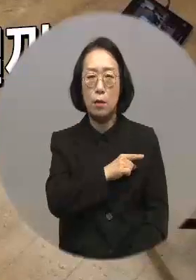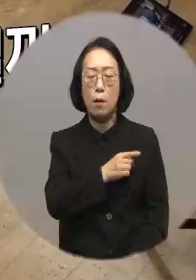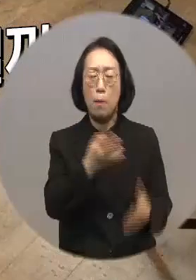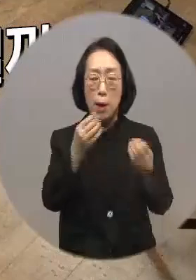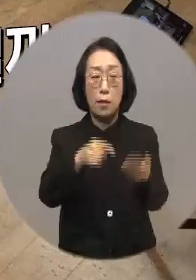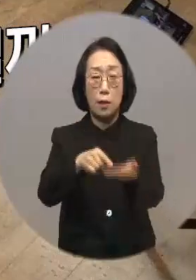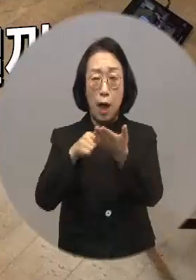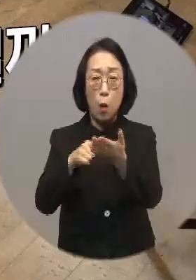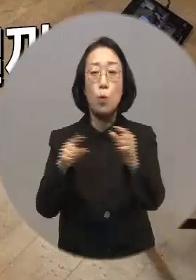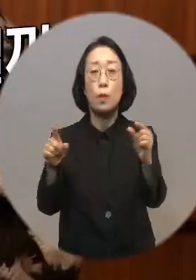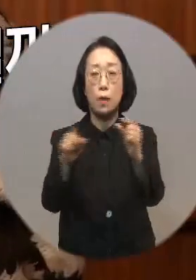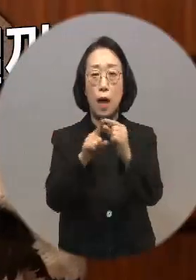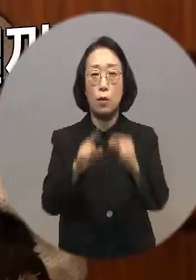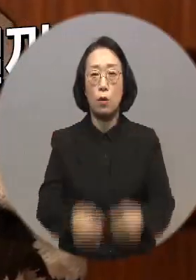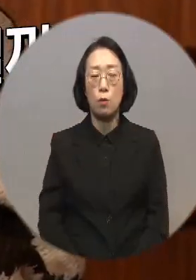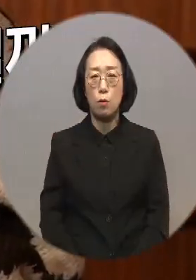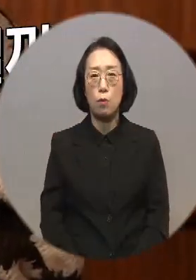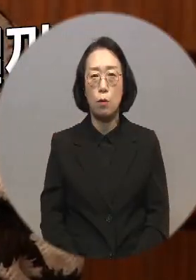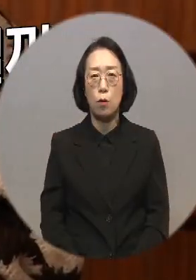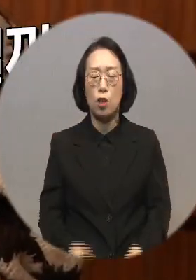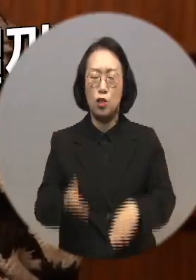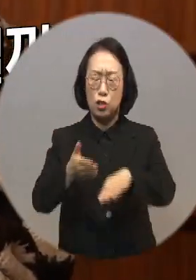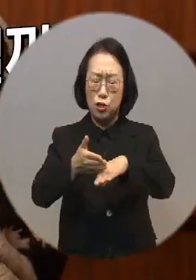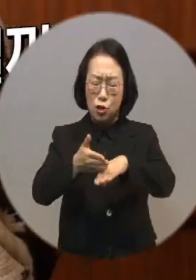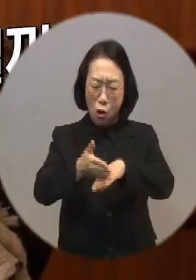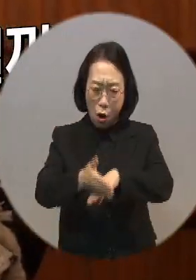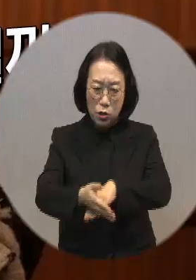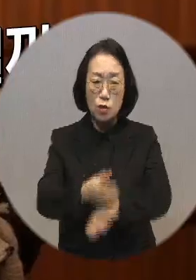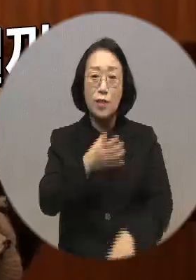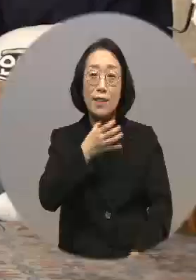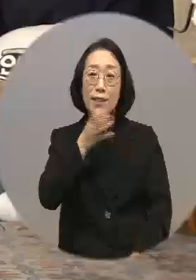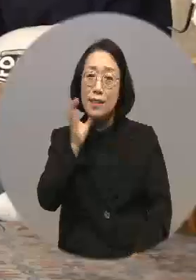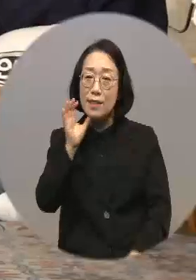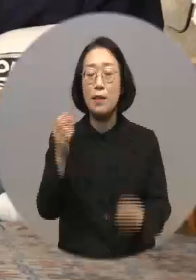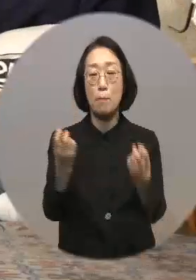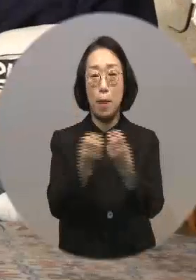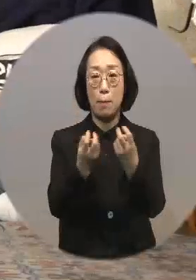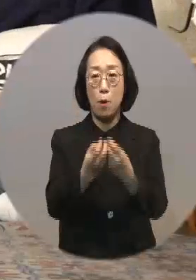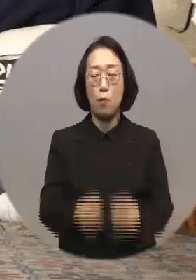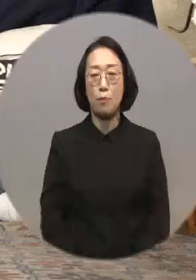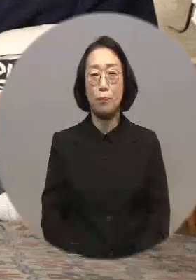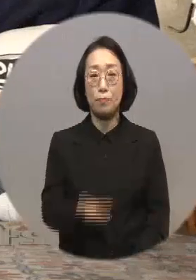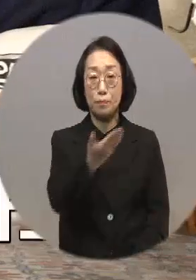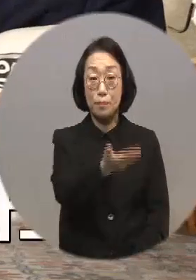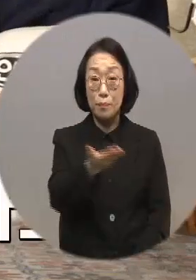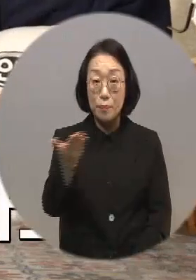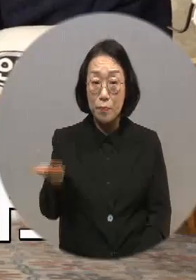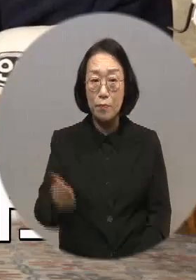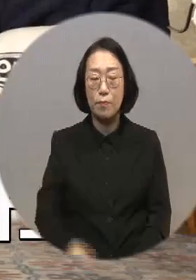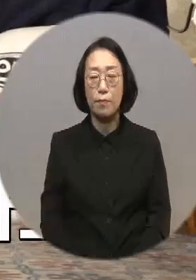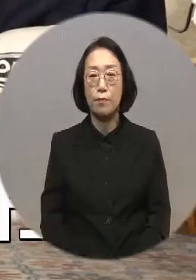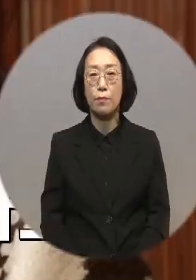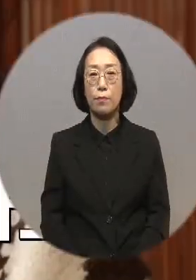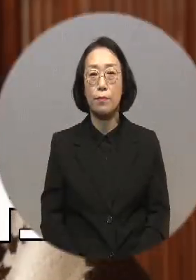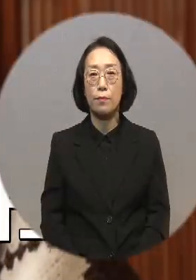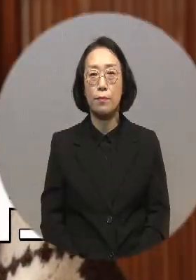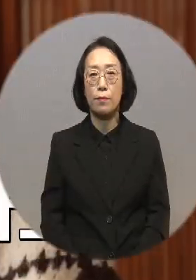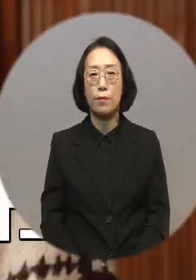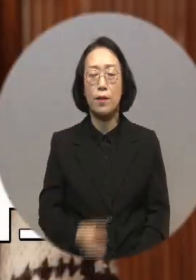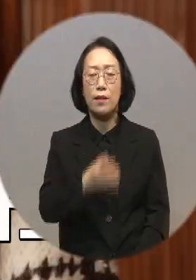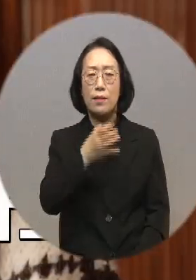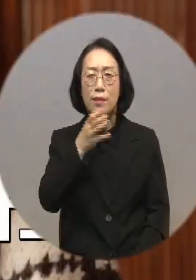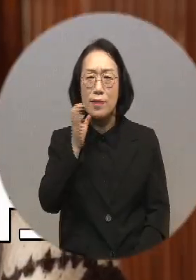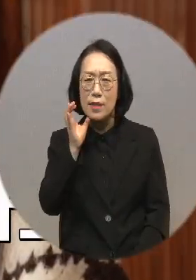아닐까 싶어요. 바로 저속노화 식단입니다. 교수님들은 혹시 평소에